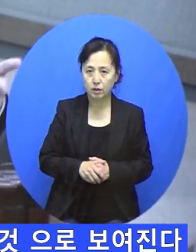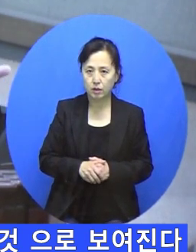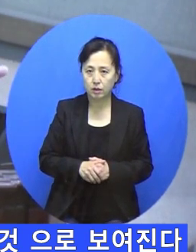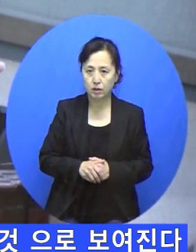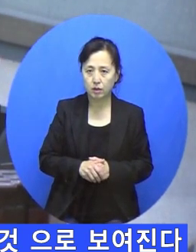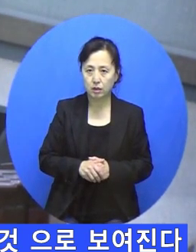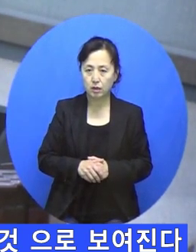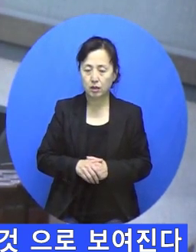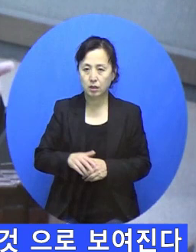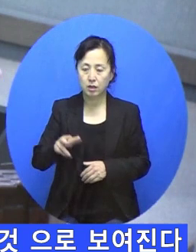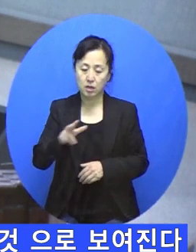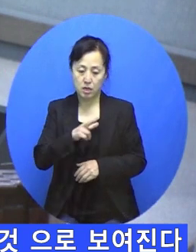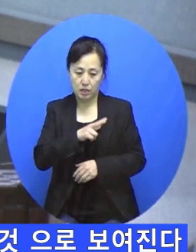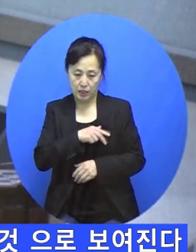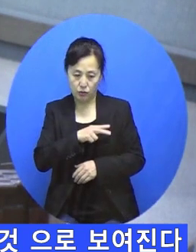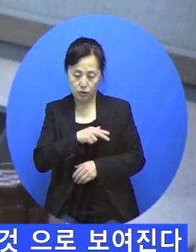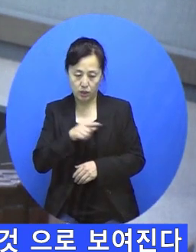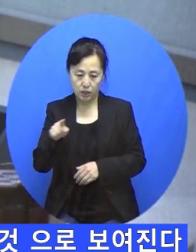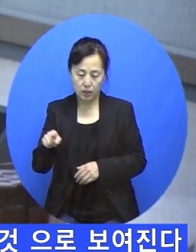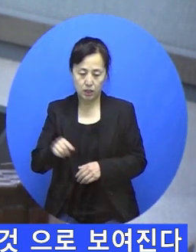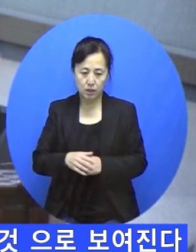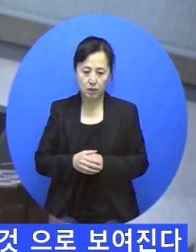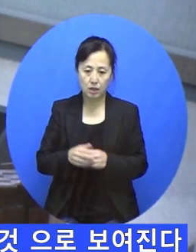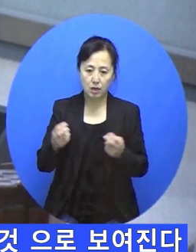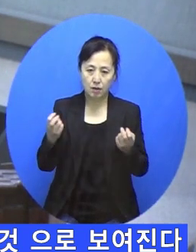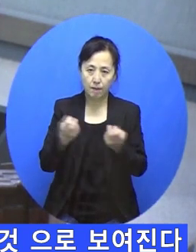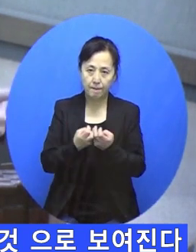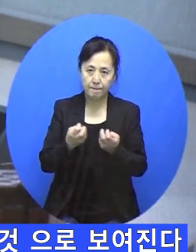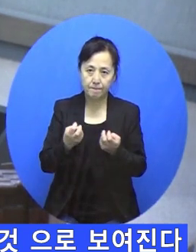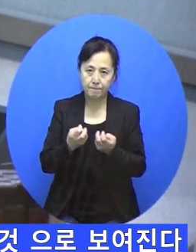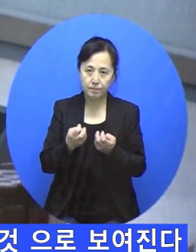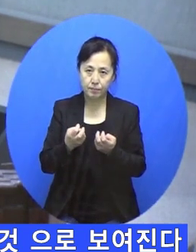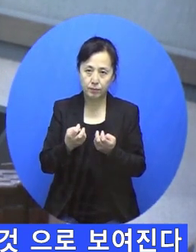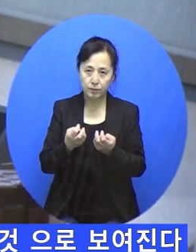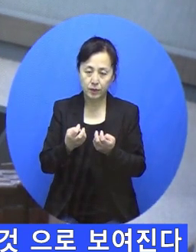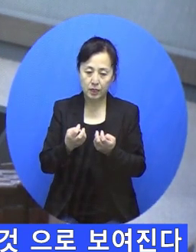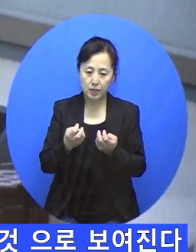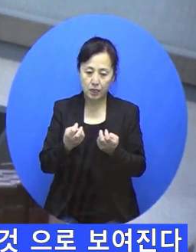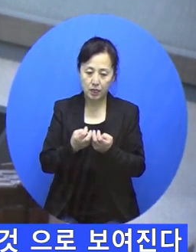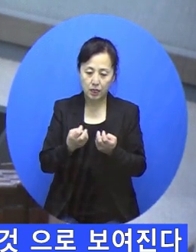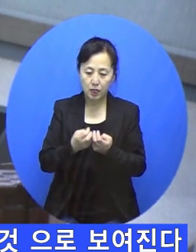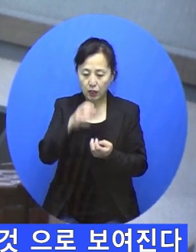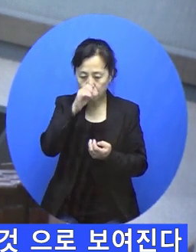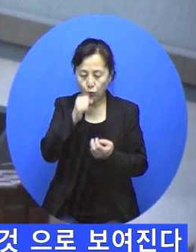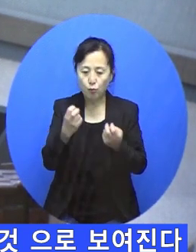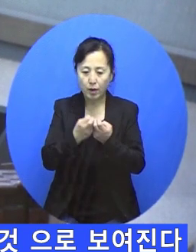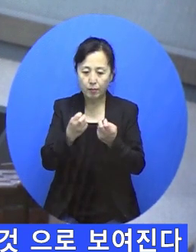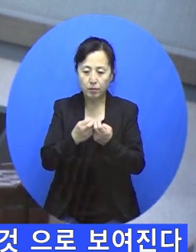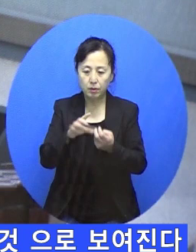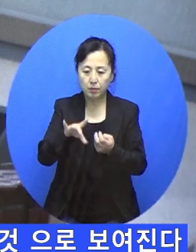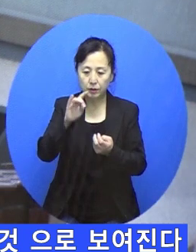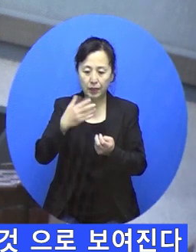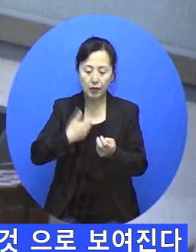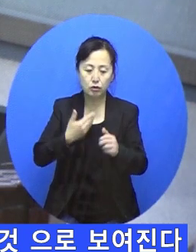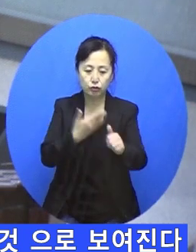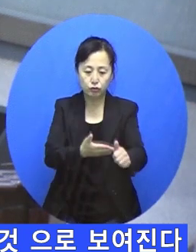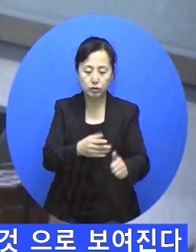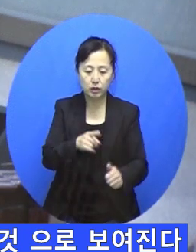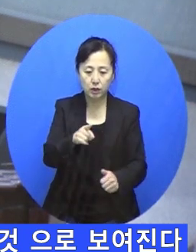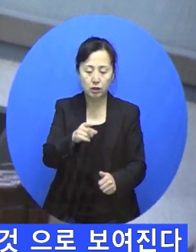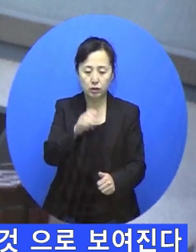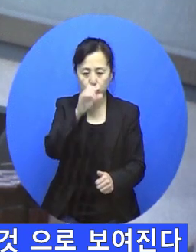대안을 내면은 최상이겠지만 잘못된 거를 우선 지적하는 게 의원의 기본적인 의무거든요. 그리고 공직자께서는